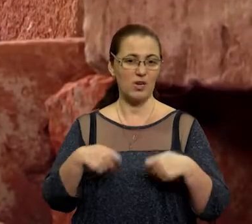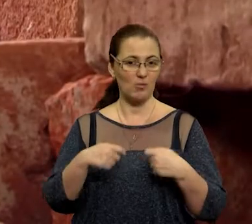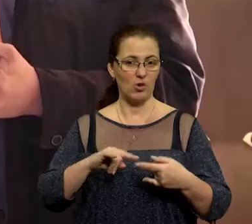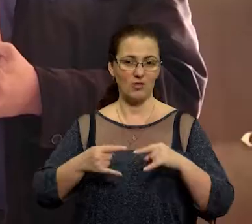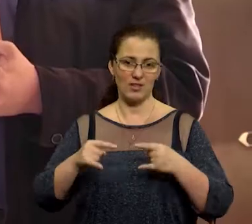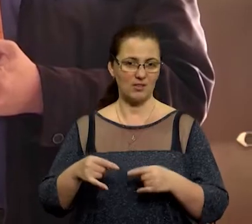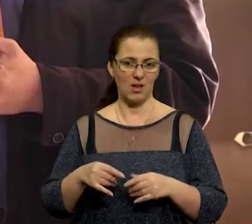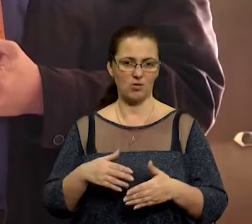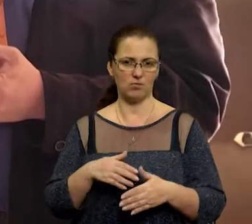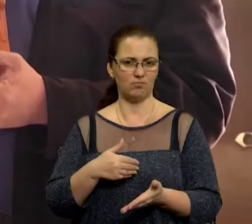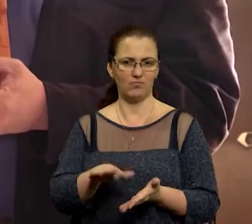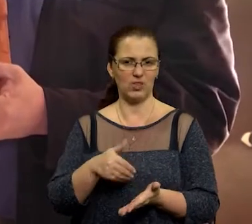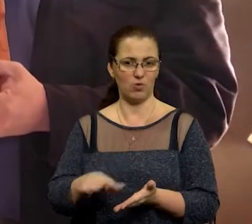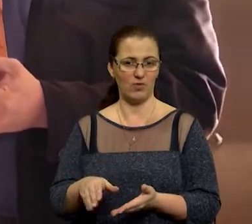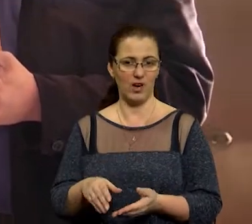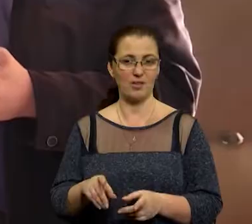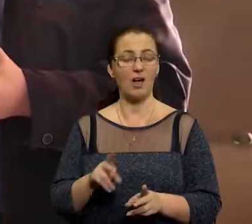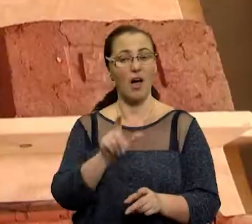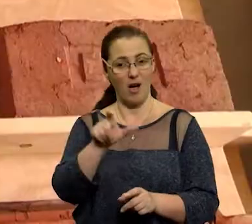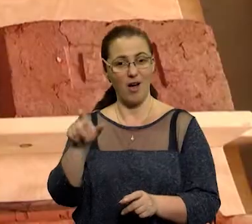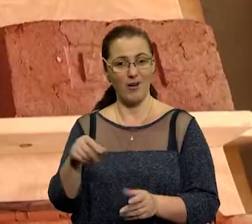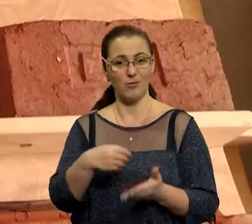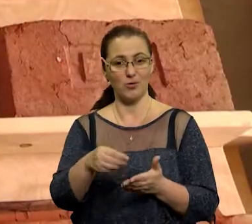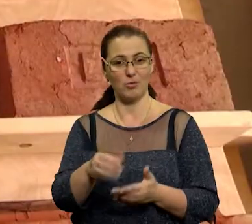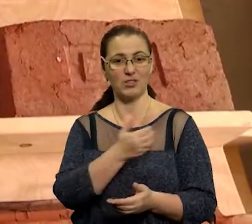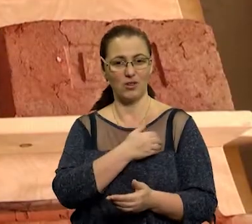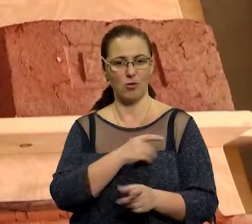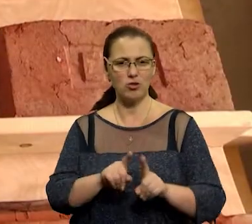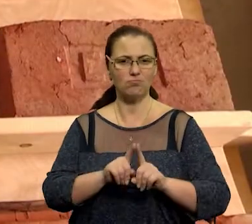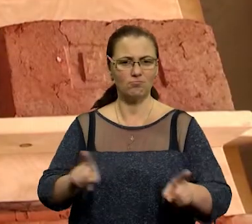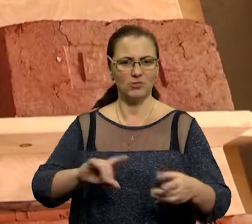навідріз відмовляється, хоча покупців не бракує. Автентична цегла часто стає